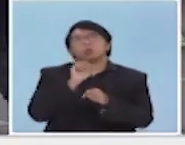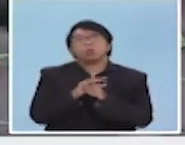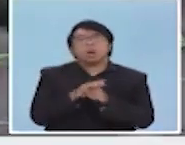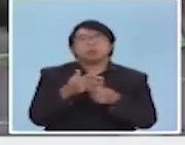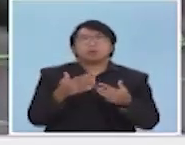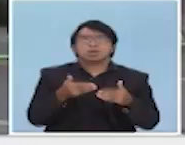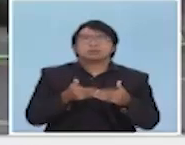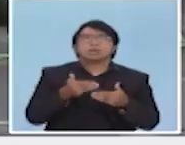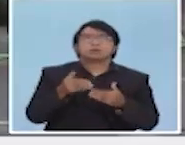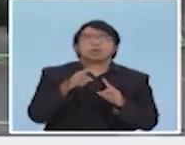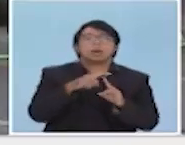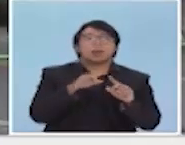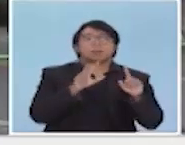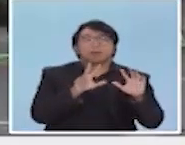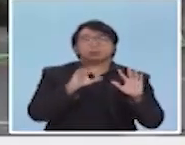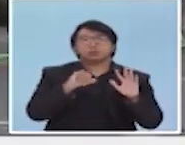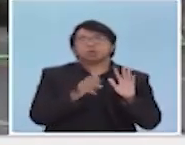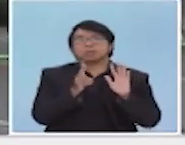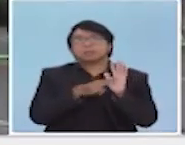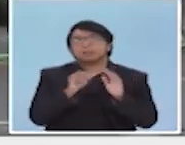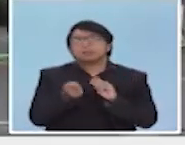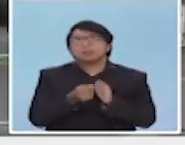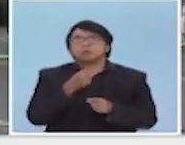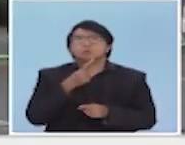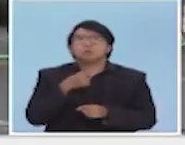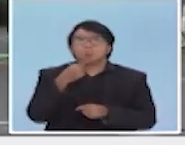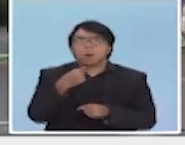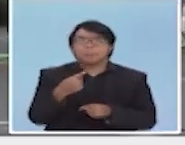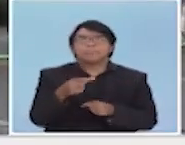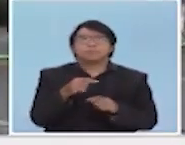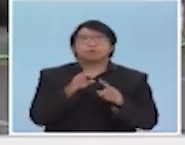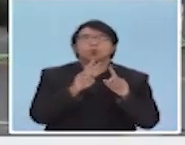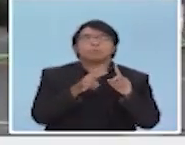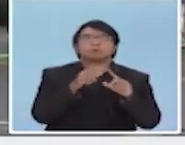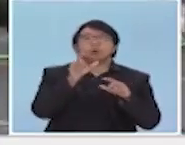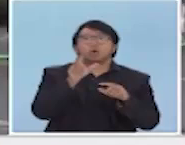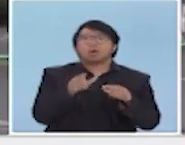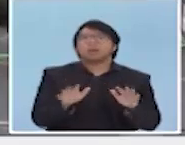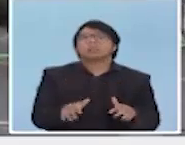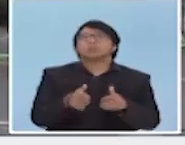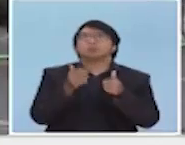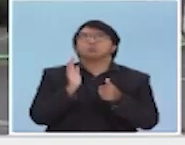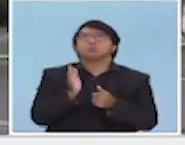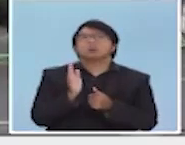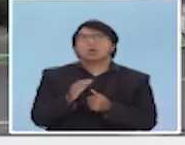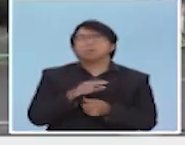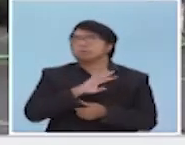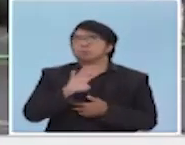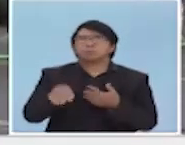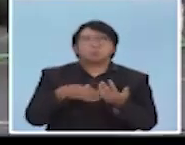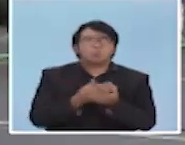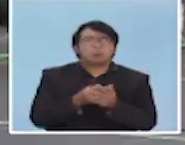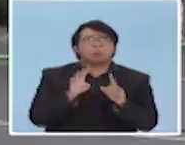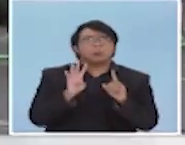2020 dilakukan tes swab lanjutan dan ditemukan 12 kasus baru positif COVID-19 dan totalnya ada 14